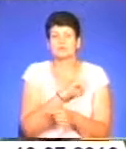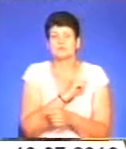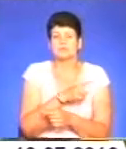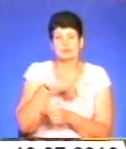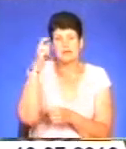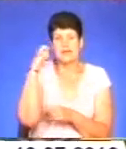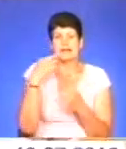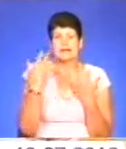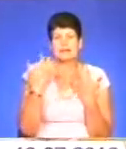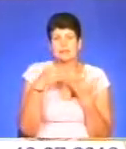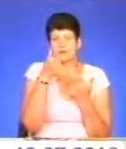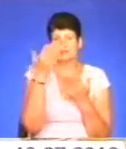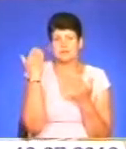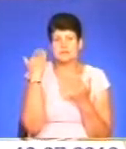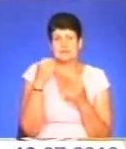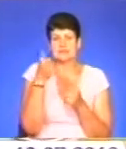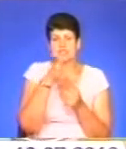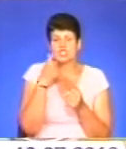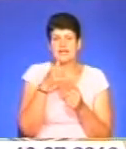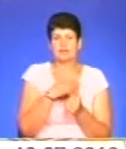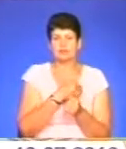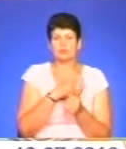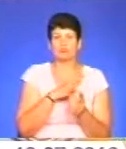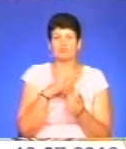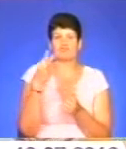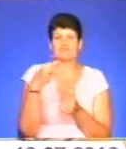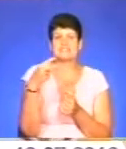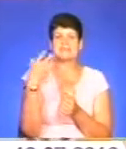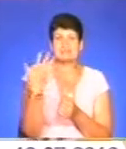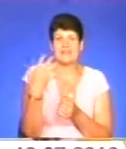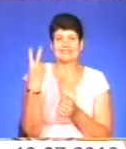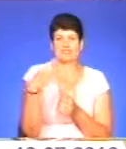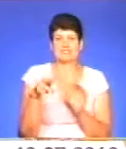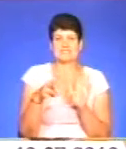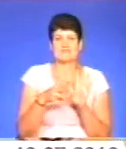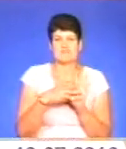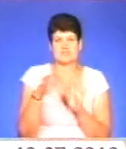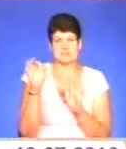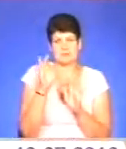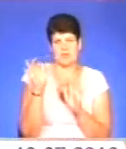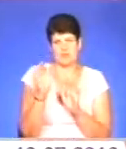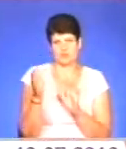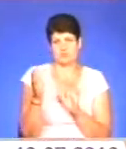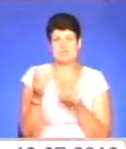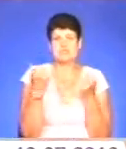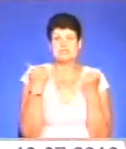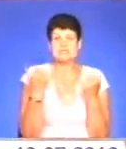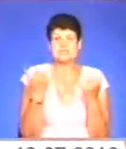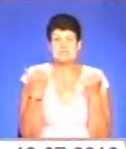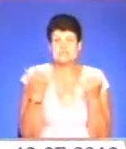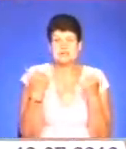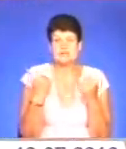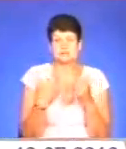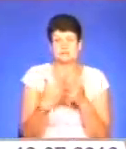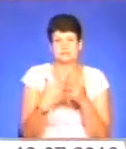кілька десятиліть тому річна температура в Європі була 25-28 градусів за Цельсієм. Зараз же вона доходить